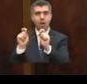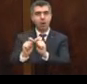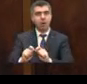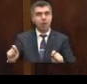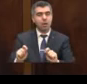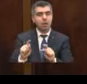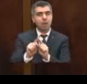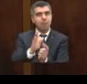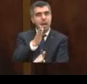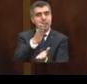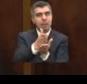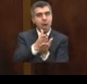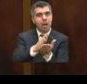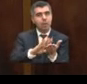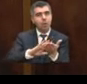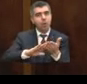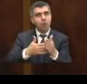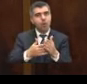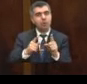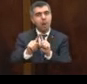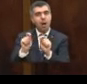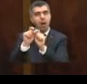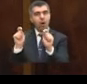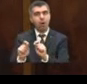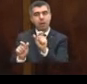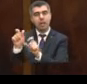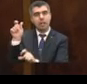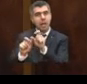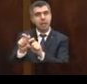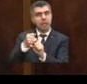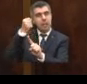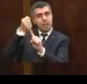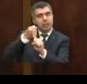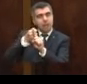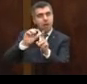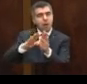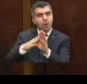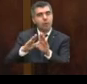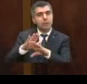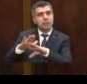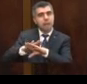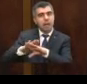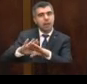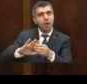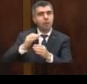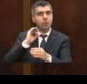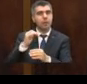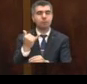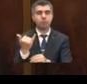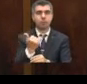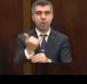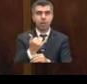الديمقراطي كخيار دستوري ثابت، وتعزيز مسار الإصلاحات السياسية والمؤسساتية